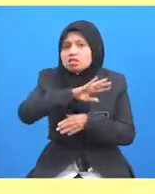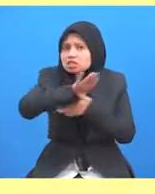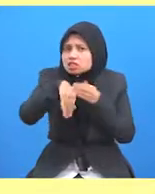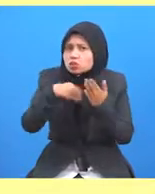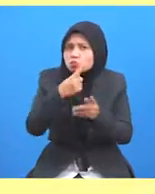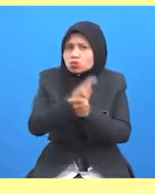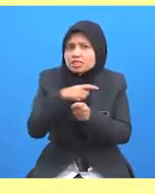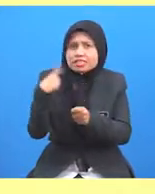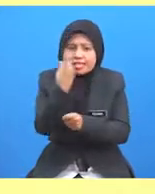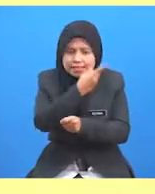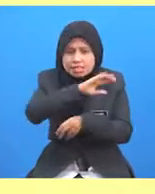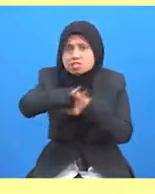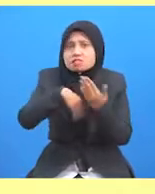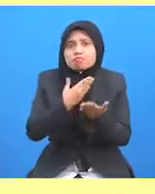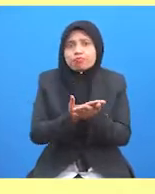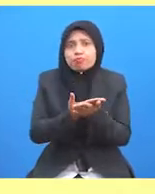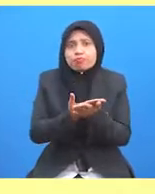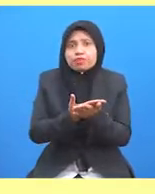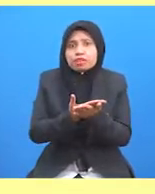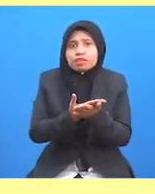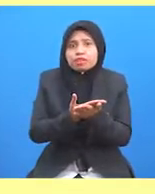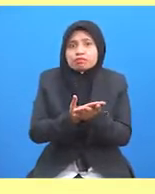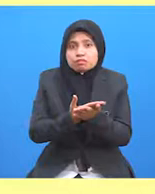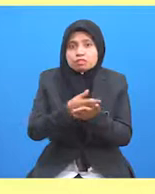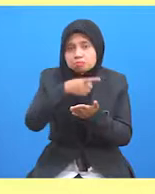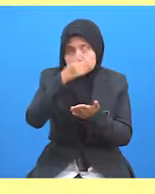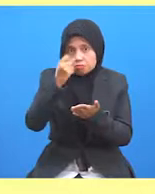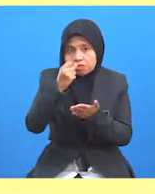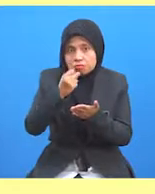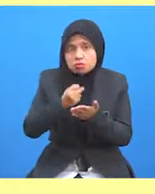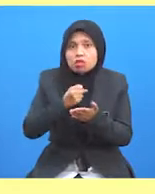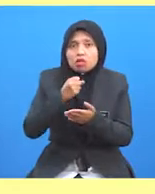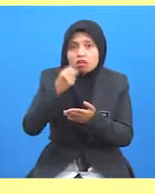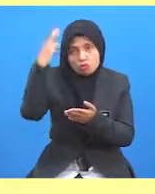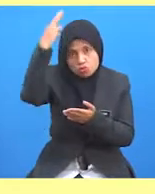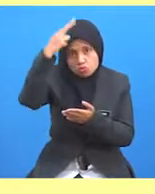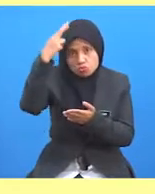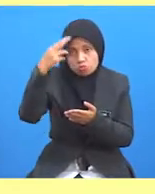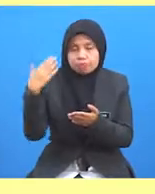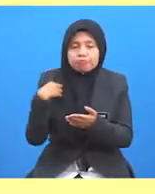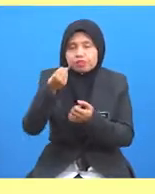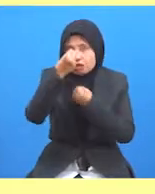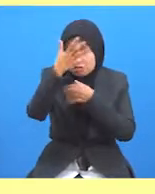suruhan Rasulullah sallallahu alaihi wasallam dalam sabda baginda, "Ballighu